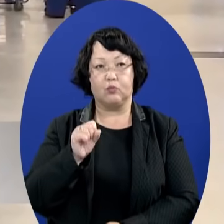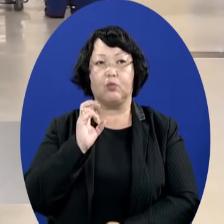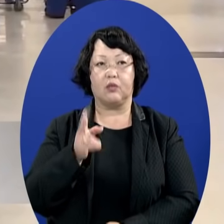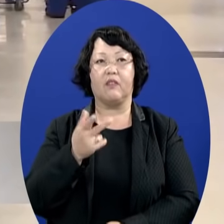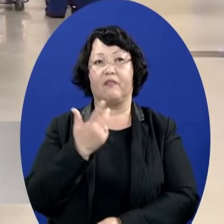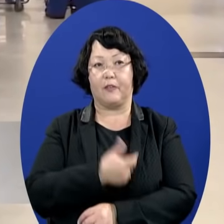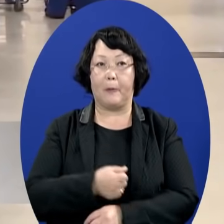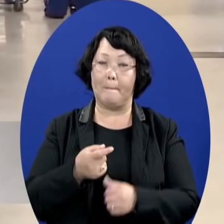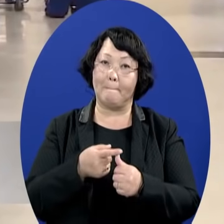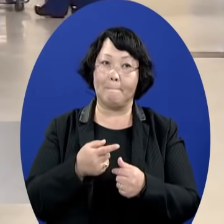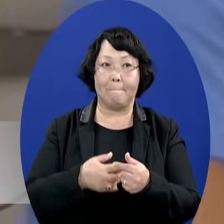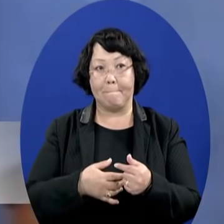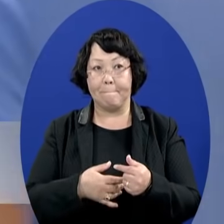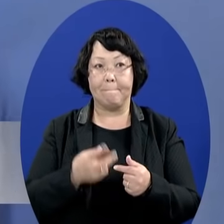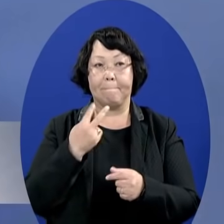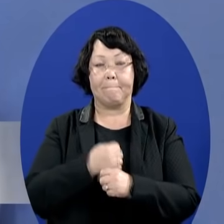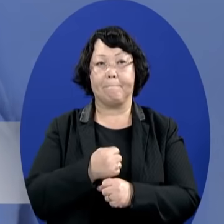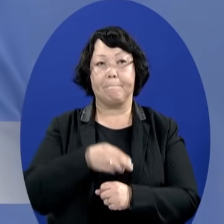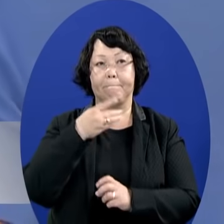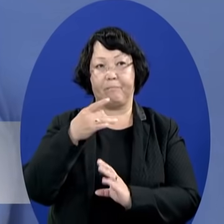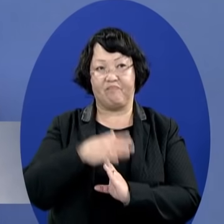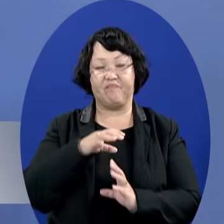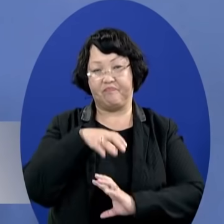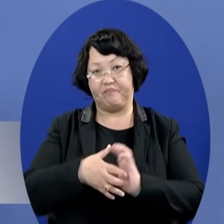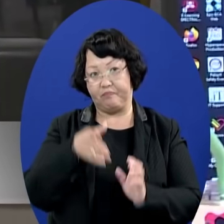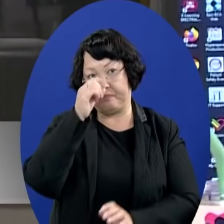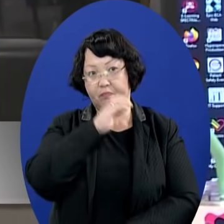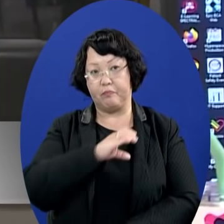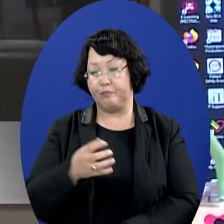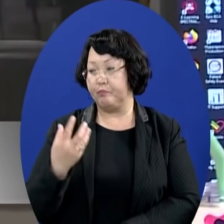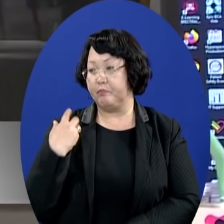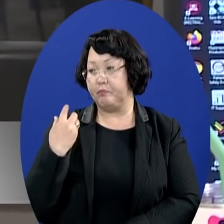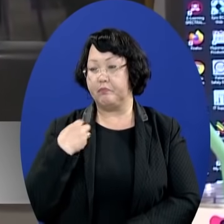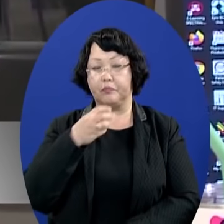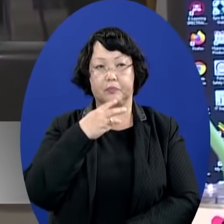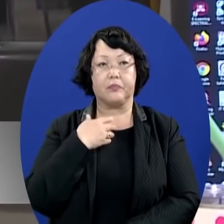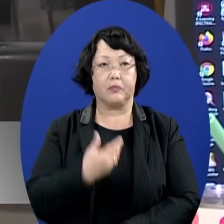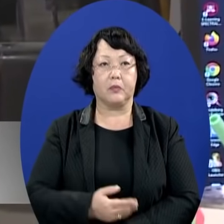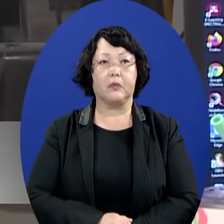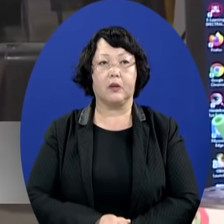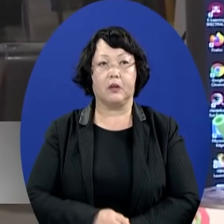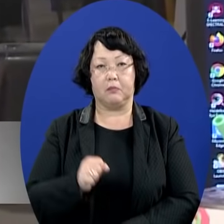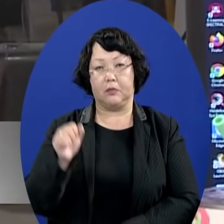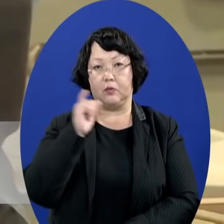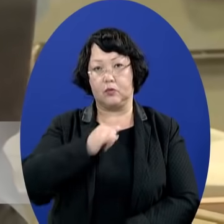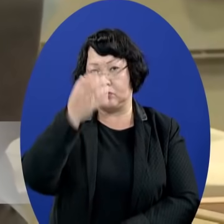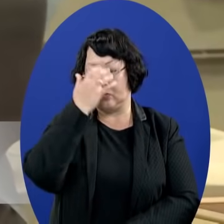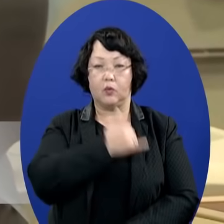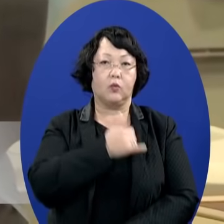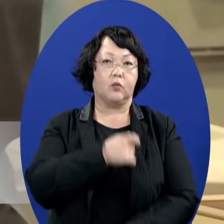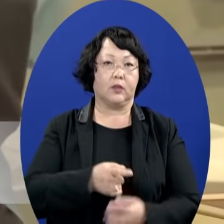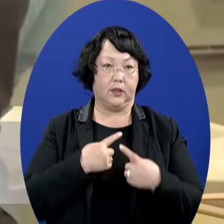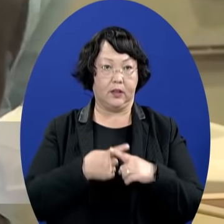үйл явцаа түр зогсоож байгаагаа Дэлхийн эрүүл мэндийн байгууллагаас хэдхэн хоногийн өмнө мэдэгдэж байсан. За Америкийн эрх баригчдын